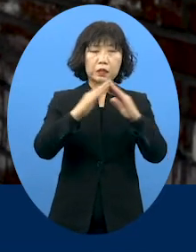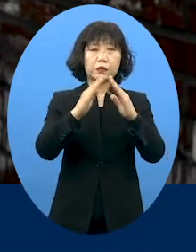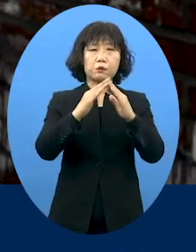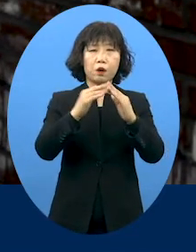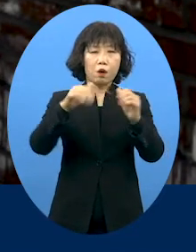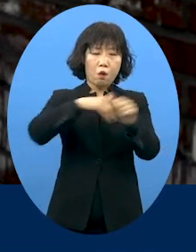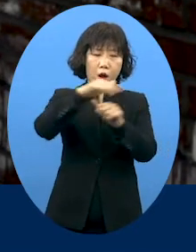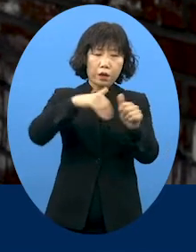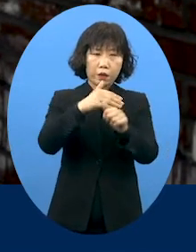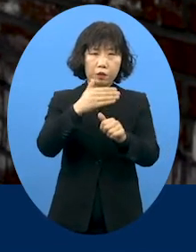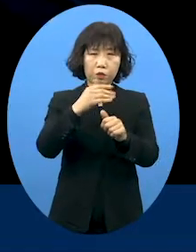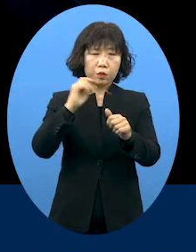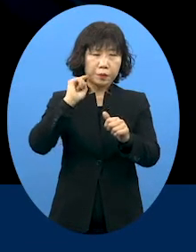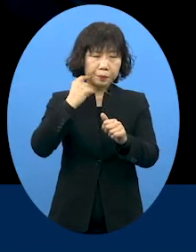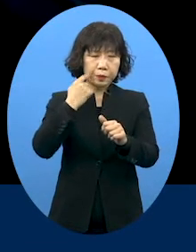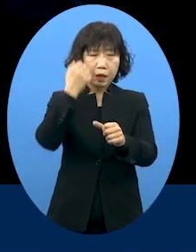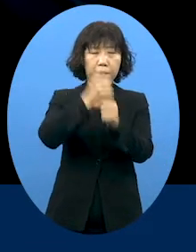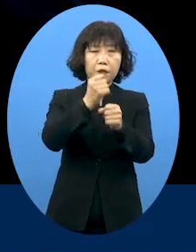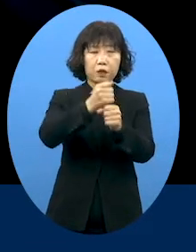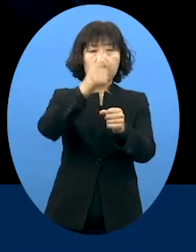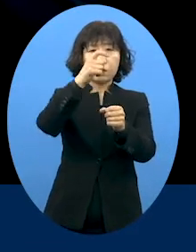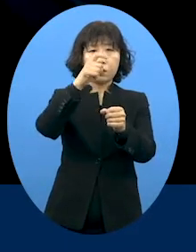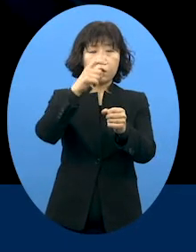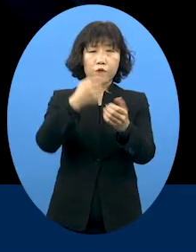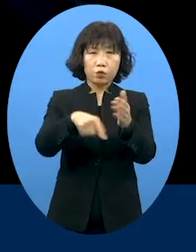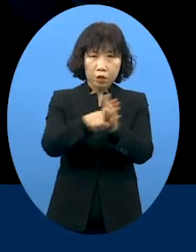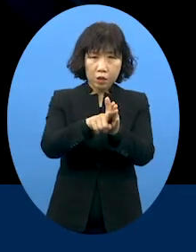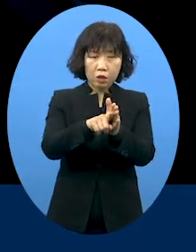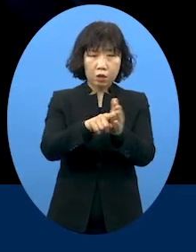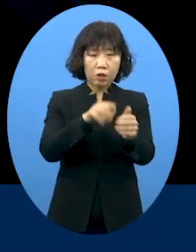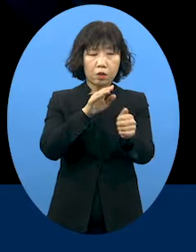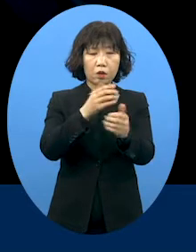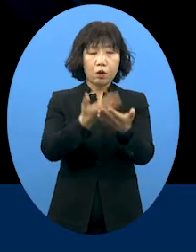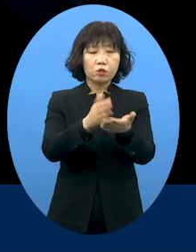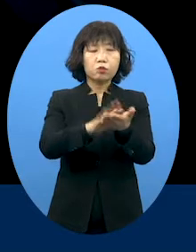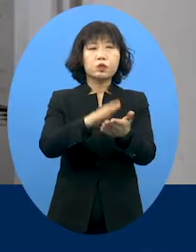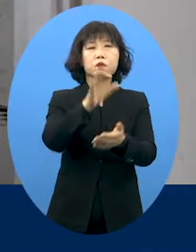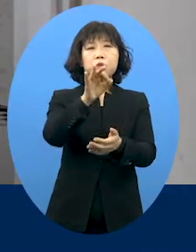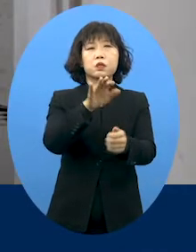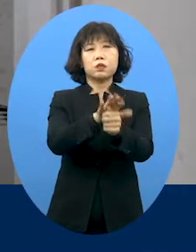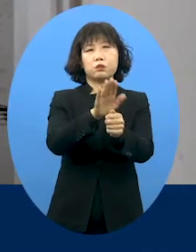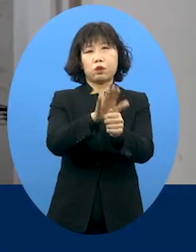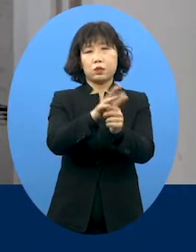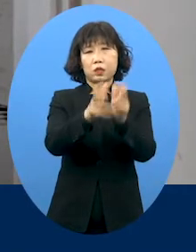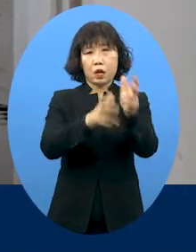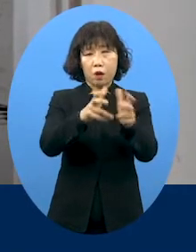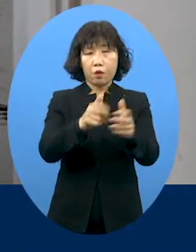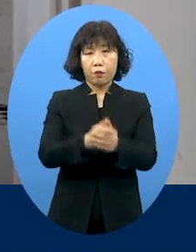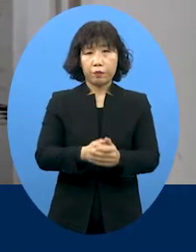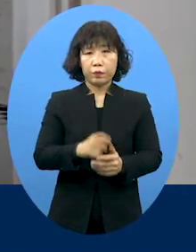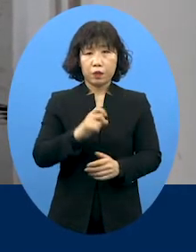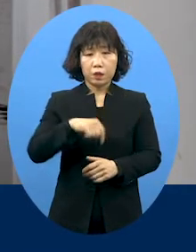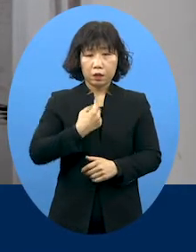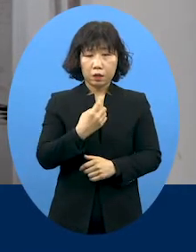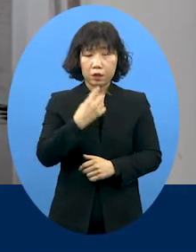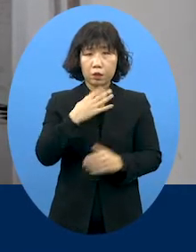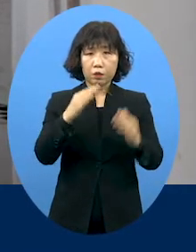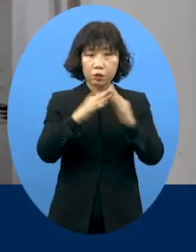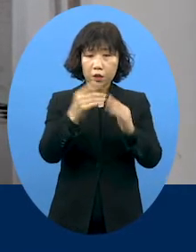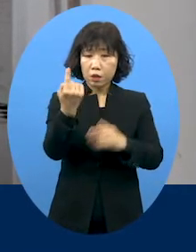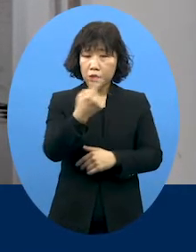도시미관을 개선하기 위해 집수리 공사 비용을 지원해주는 사업입니다 군은 단독주택 최대